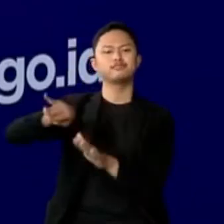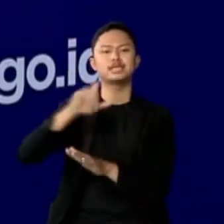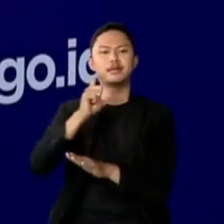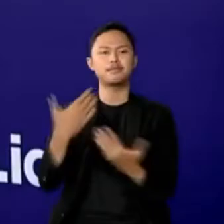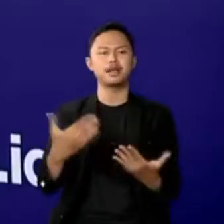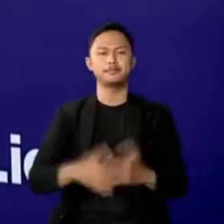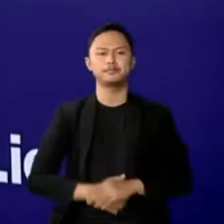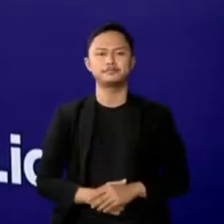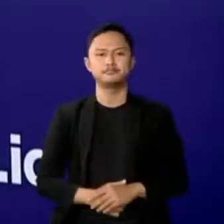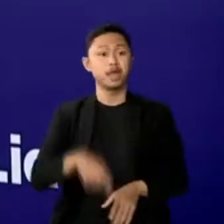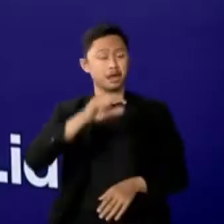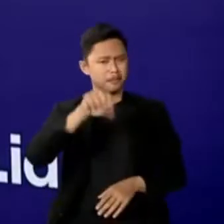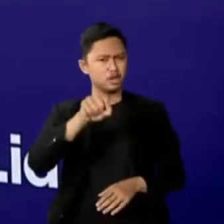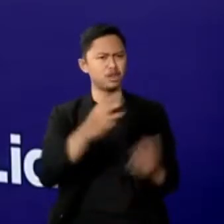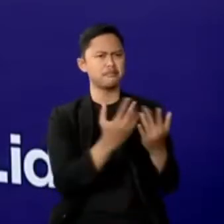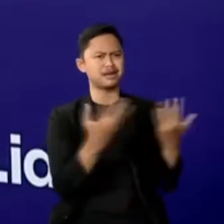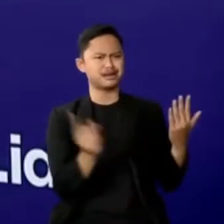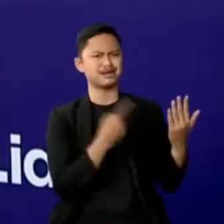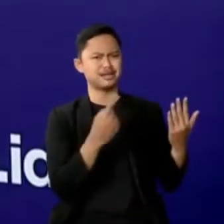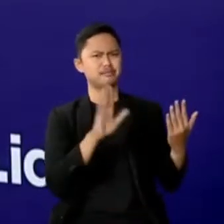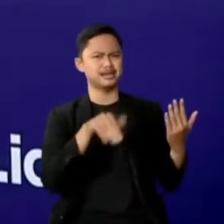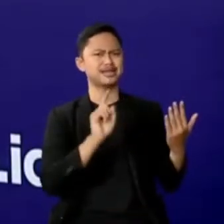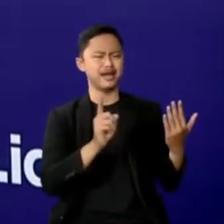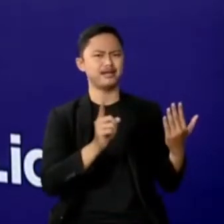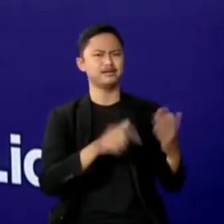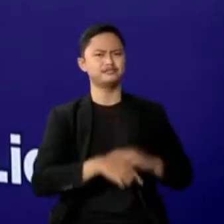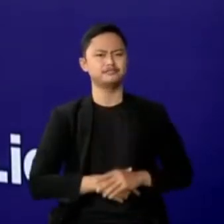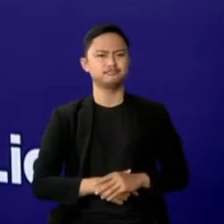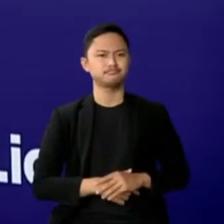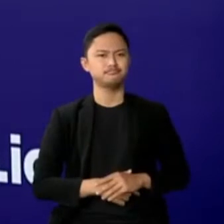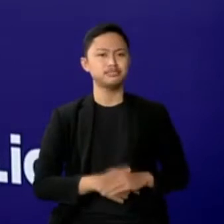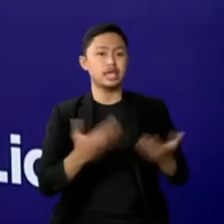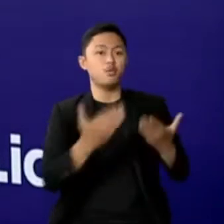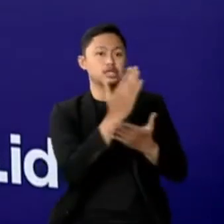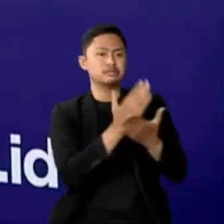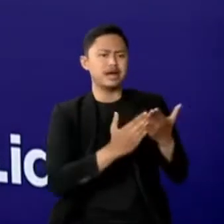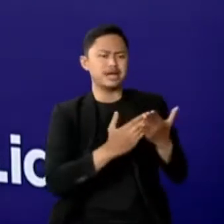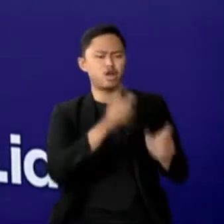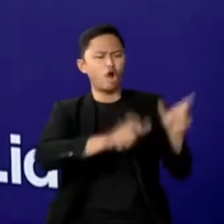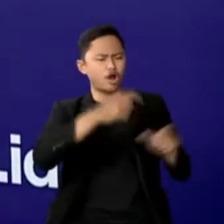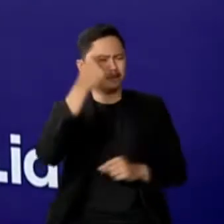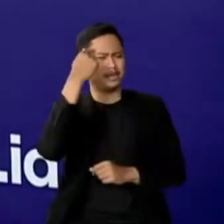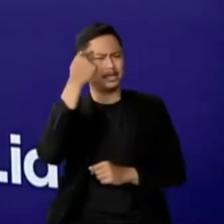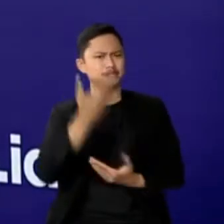ya jadi memang masyarakat kita nih masih ada sebagian yang menganggap